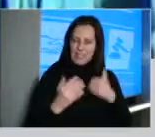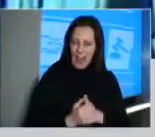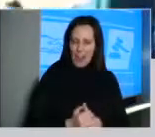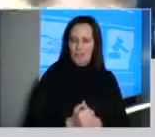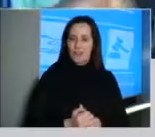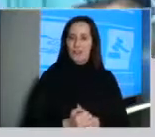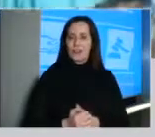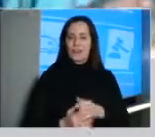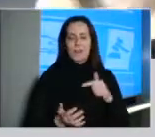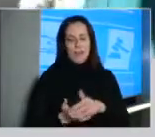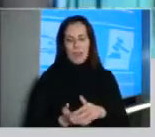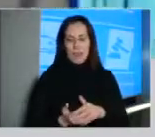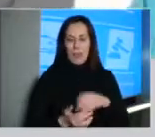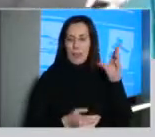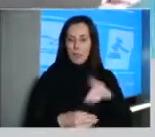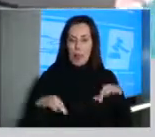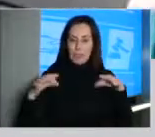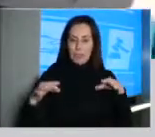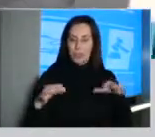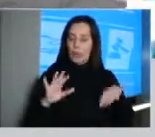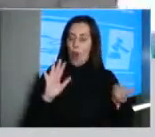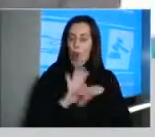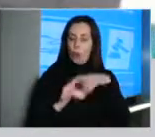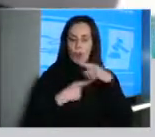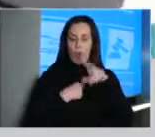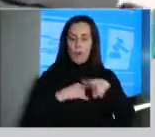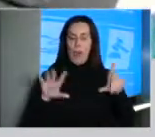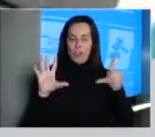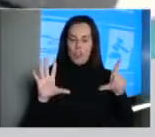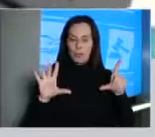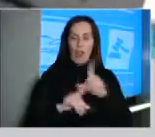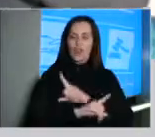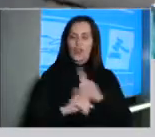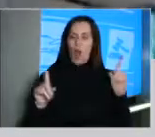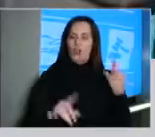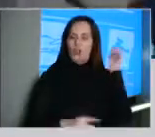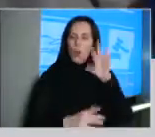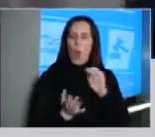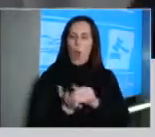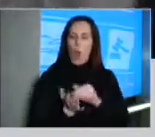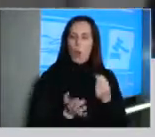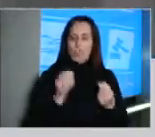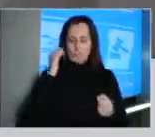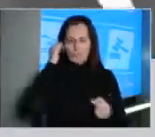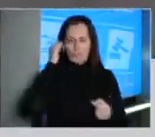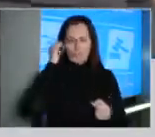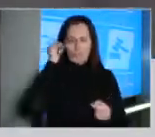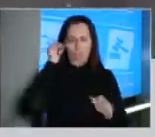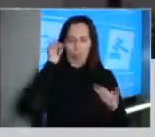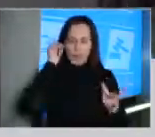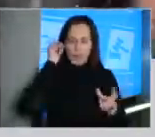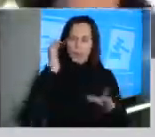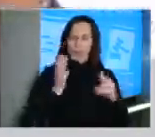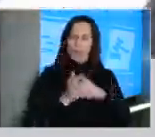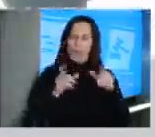אז בעיר קדיז שבדרום ספרד חוקק חוק בשנת 2007 שאוסר על זריקת אורז בחתונות, מכמה סיבות. גם